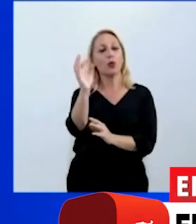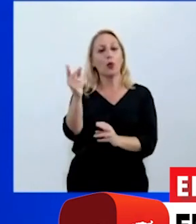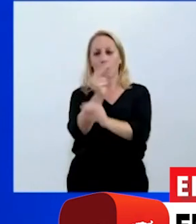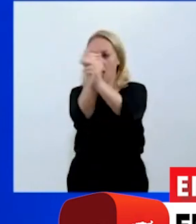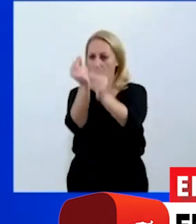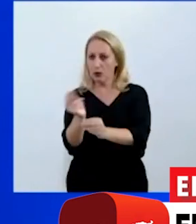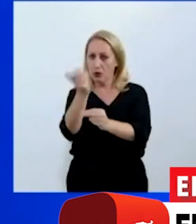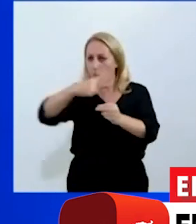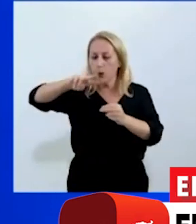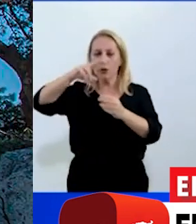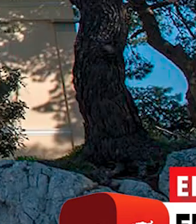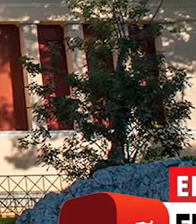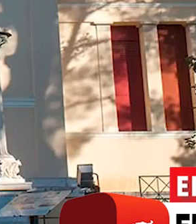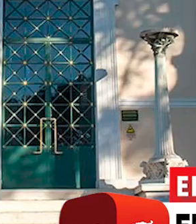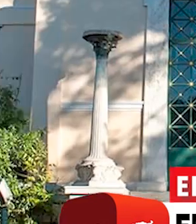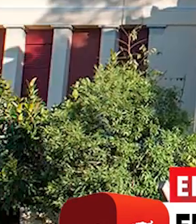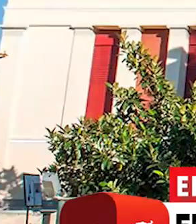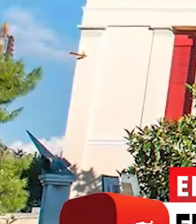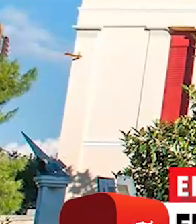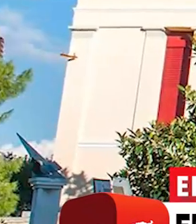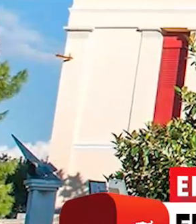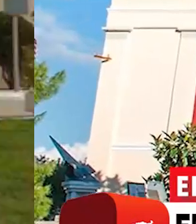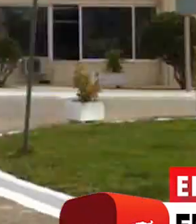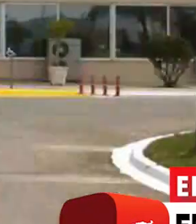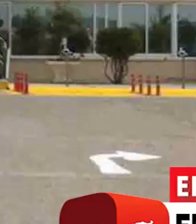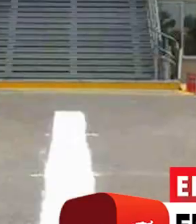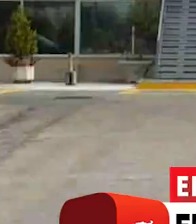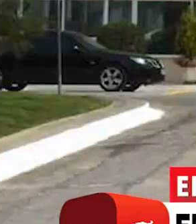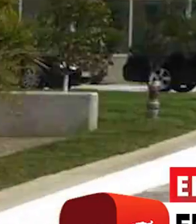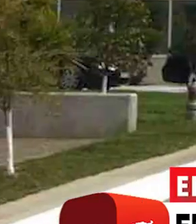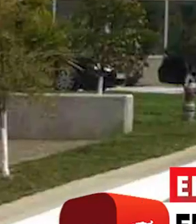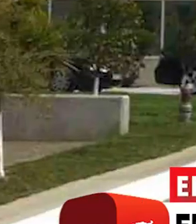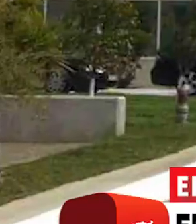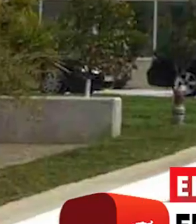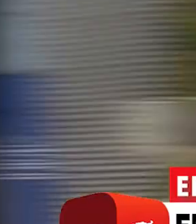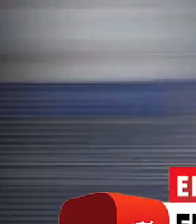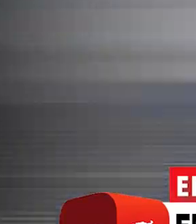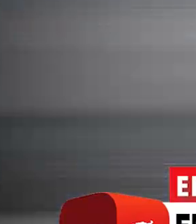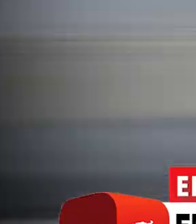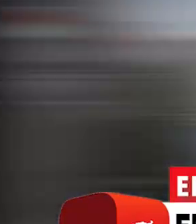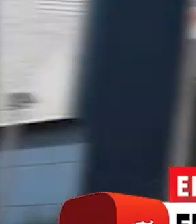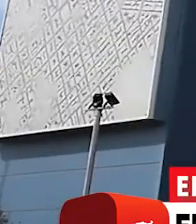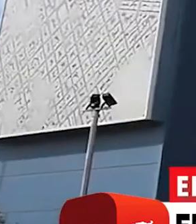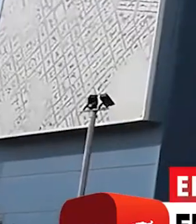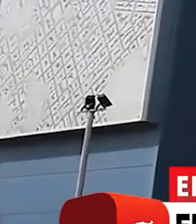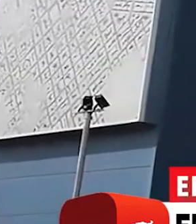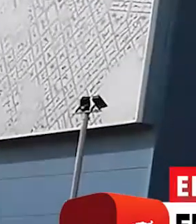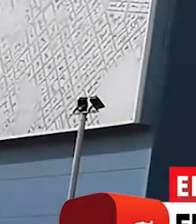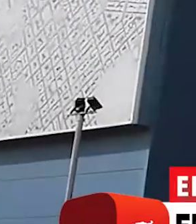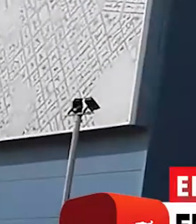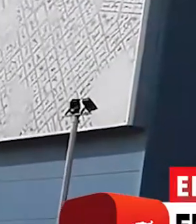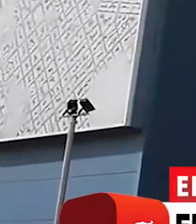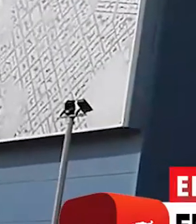τύπου που παρέθεσε στο πλαίσιο της δεθ ότι εθνικό αστεροσκοπείο αθηνών και εμη θα υπάγονται πλέον στο υπουργείο πολιτικής